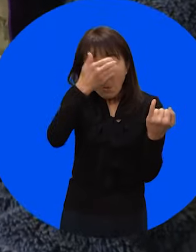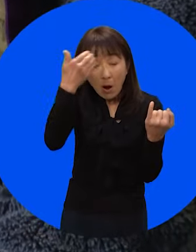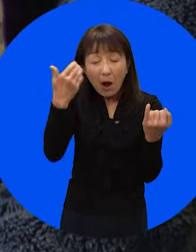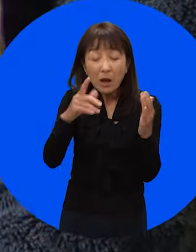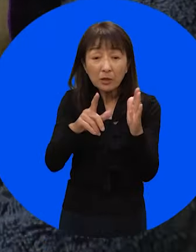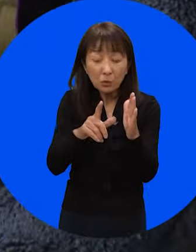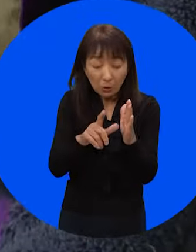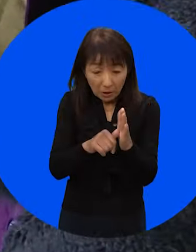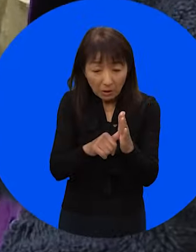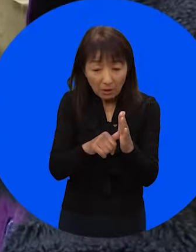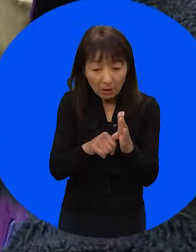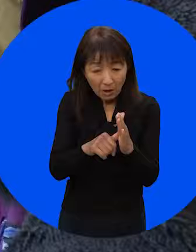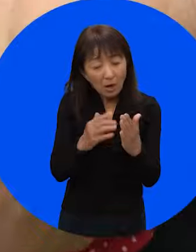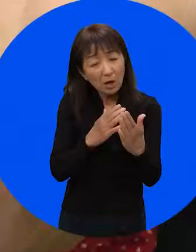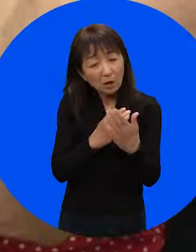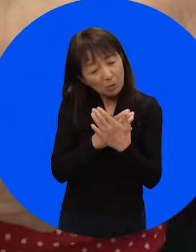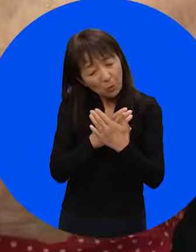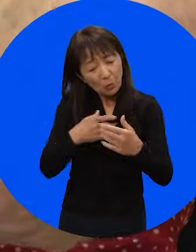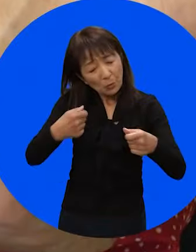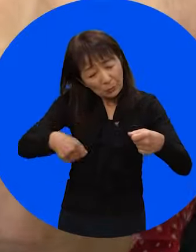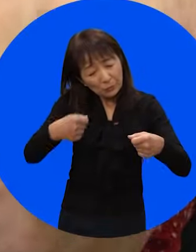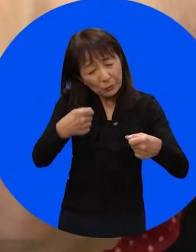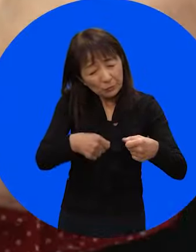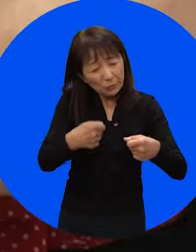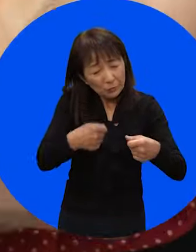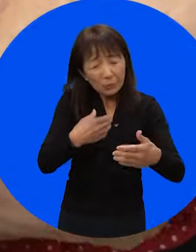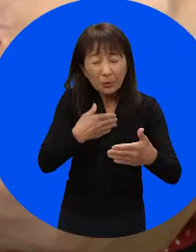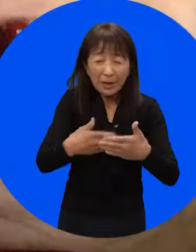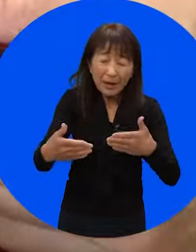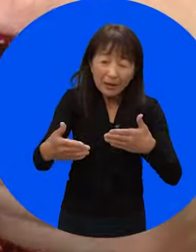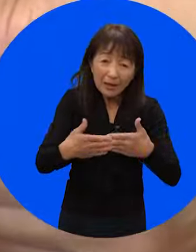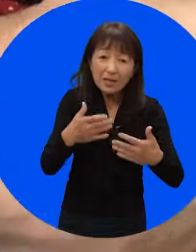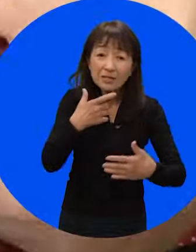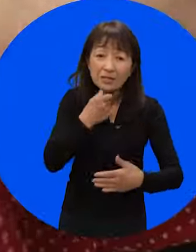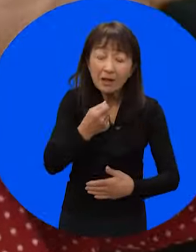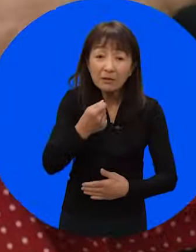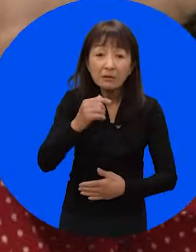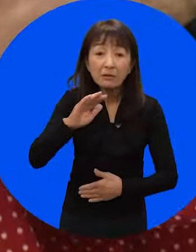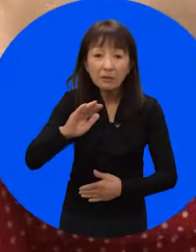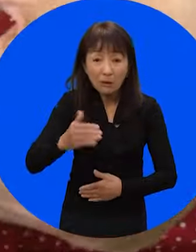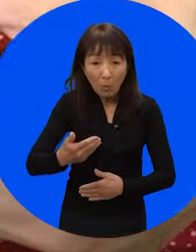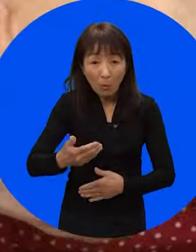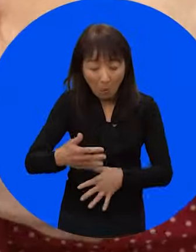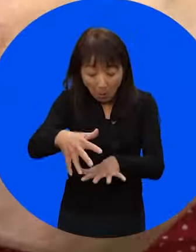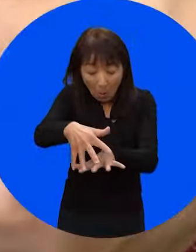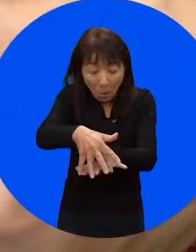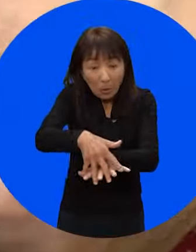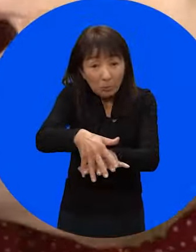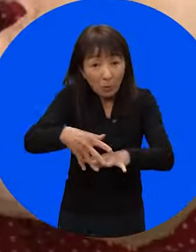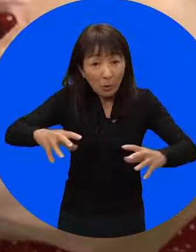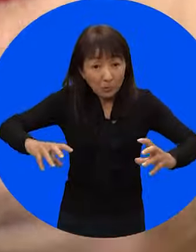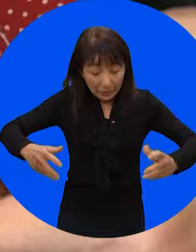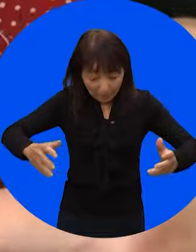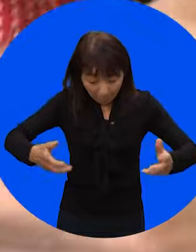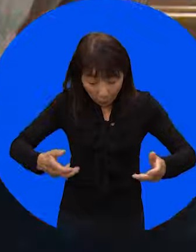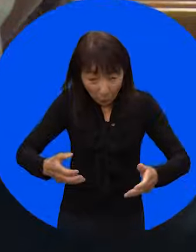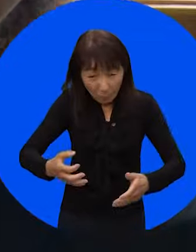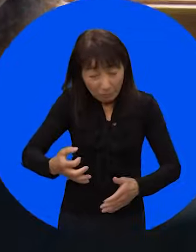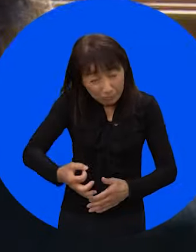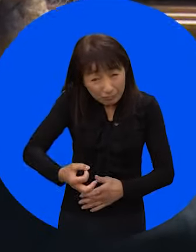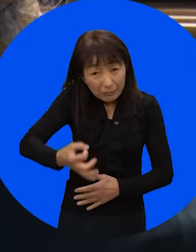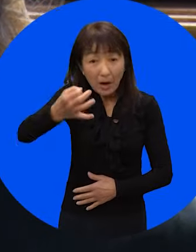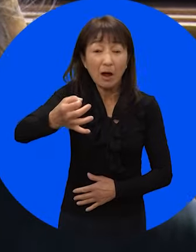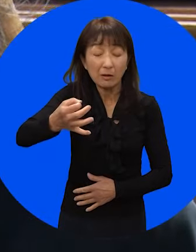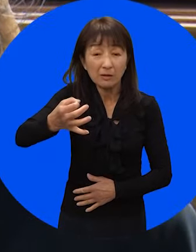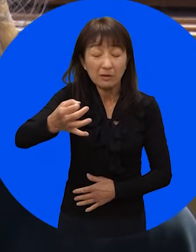験を積みたかった藤本さんですが、高価な反物はなかなか手が届きません。そこで当時藤本さん